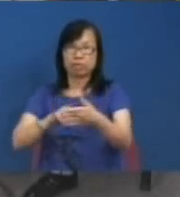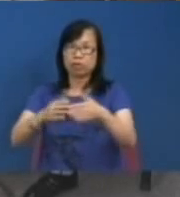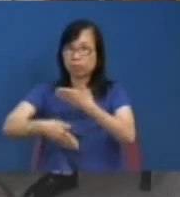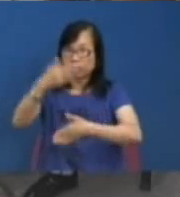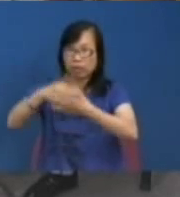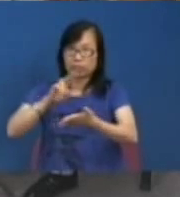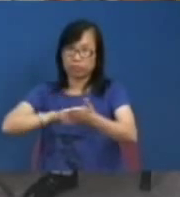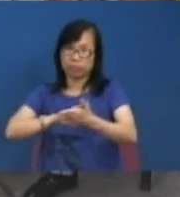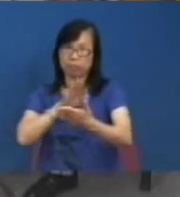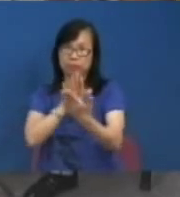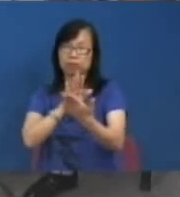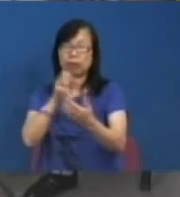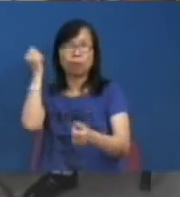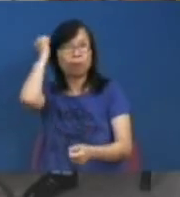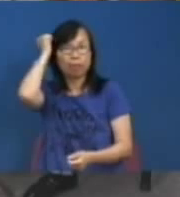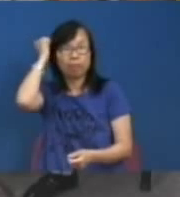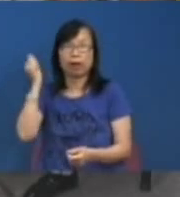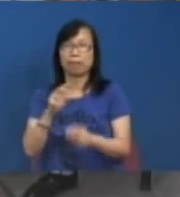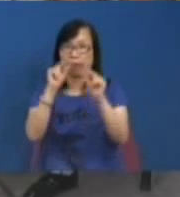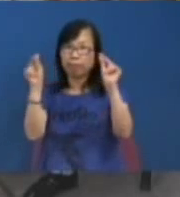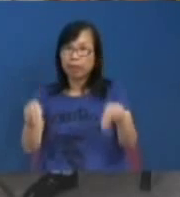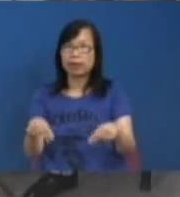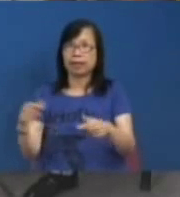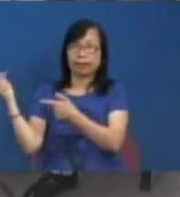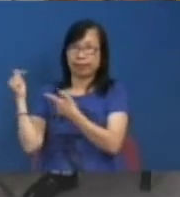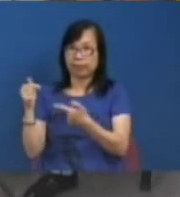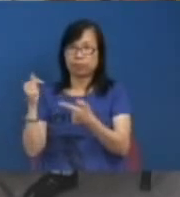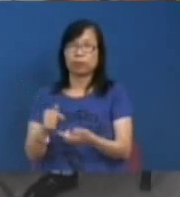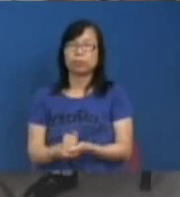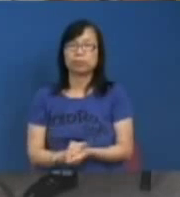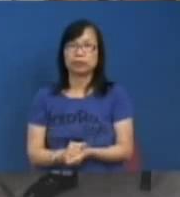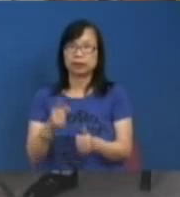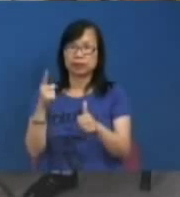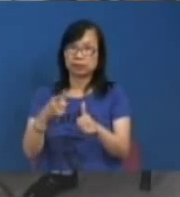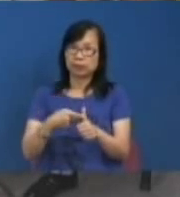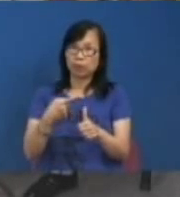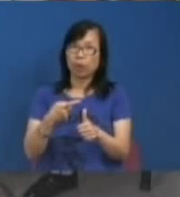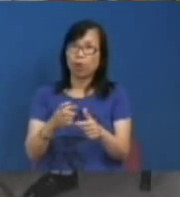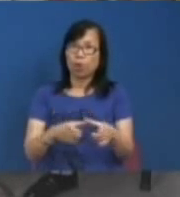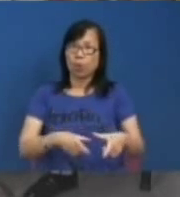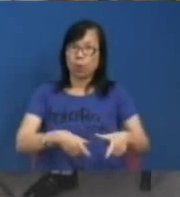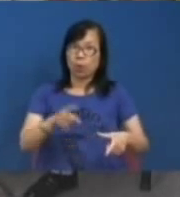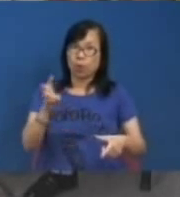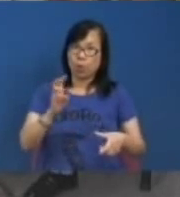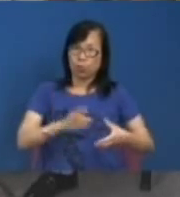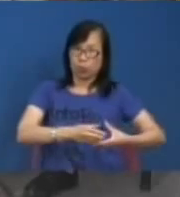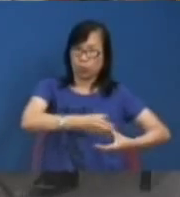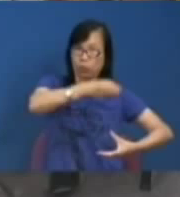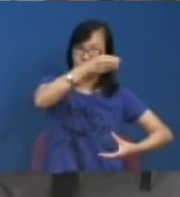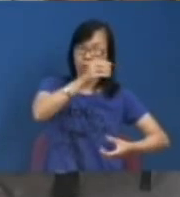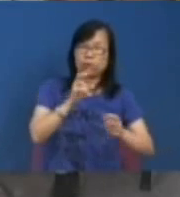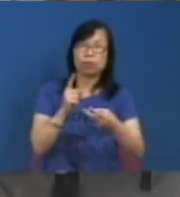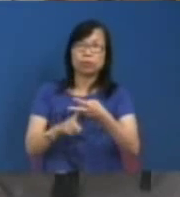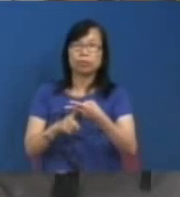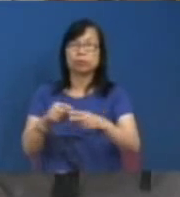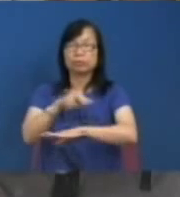些困難的問題啦。那我們呢今天呢我們繼續講呢，首先就是渠務工程一些關注的